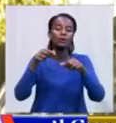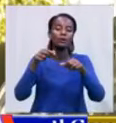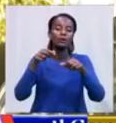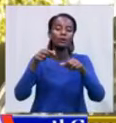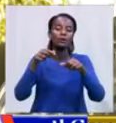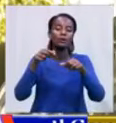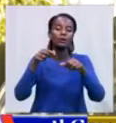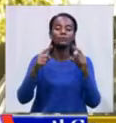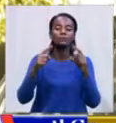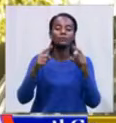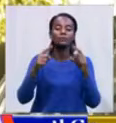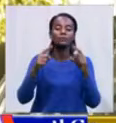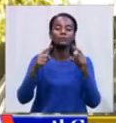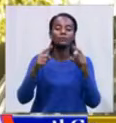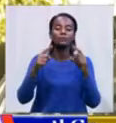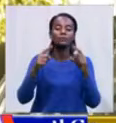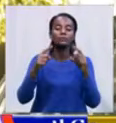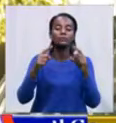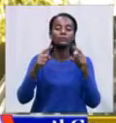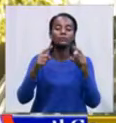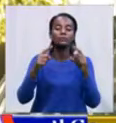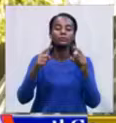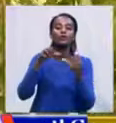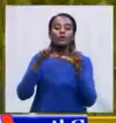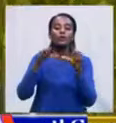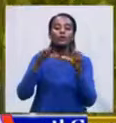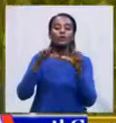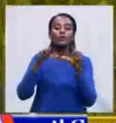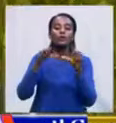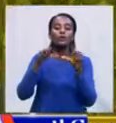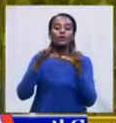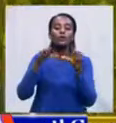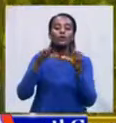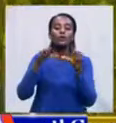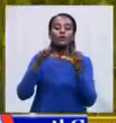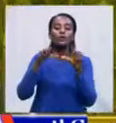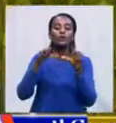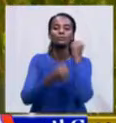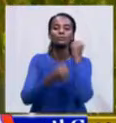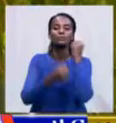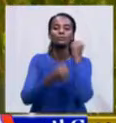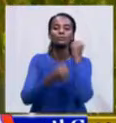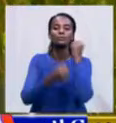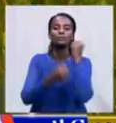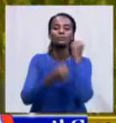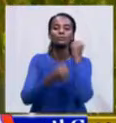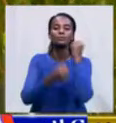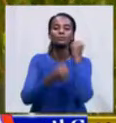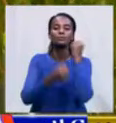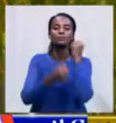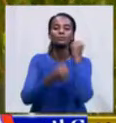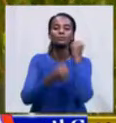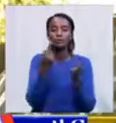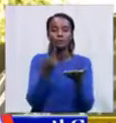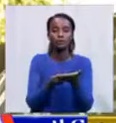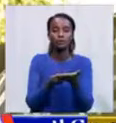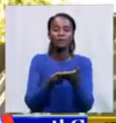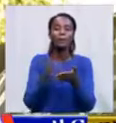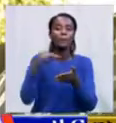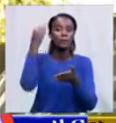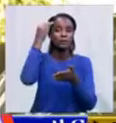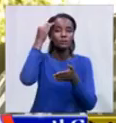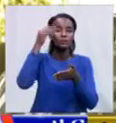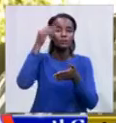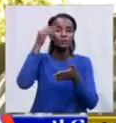በአስቸኳይ ጊዜ አዋጁ ድንጋጌ ውስጥ ተካቷል ማለት ነው። በውላቸውና በአዋጁ መሰረት ነው ምዳኘው ብለናል። ስለዚህ ሚኒስትሩ